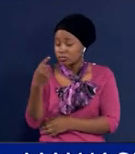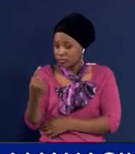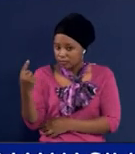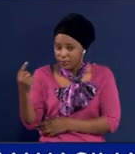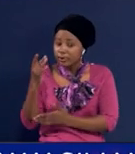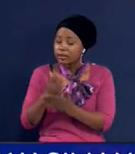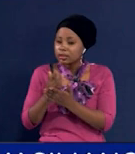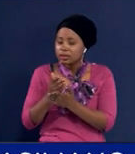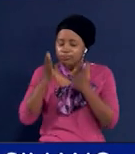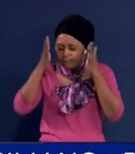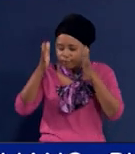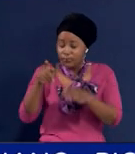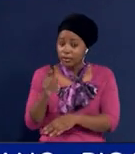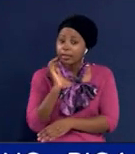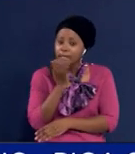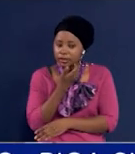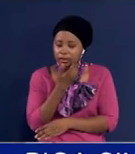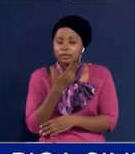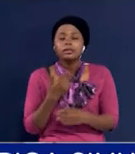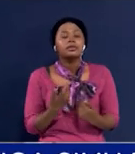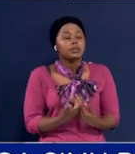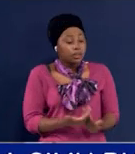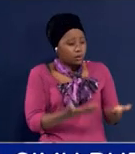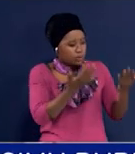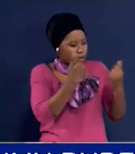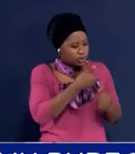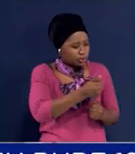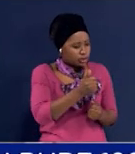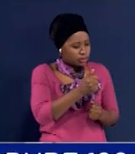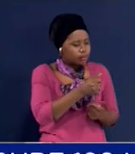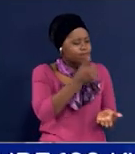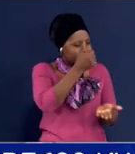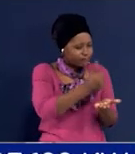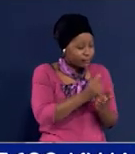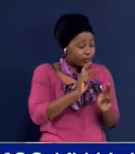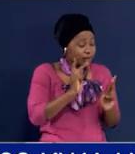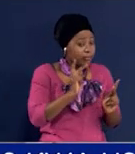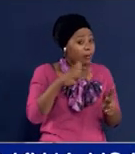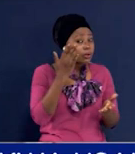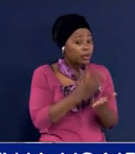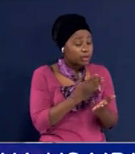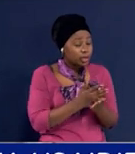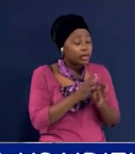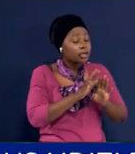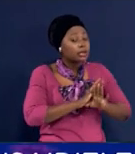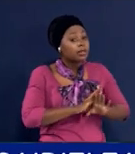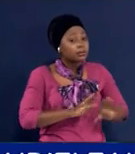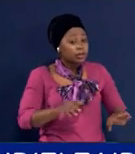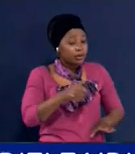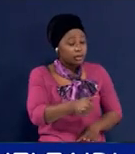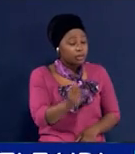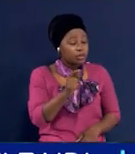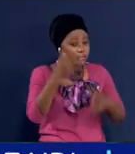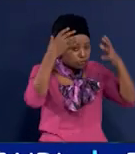yeye anazingatia tahadhari kwa makini. Na unaweza ukaipaka sanitizer kama huna uhakika na usalama wa hiyo kofia